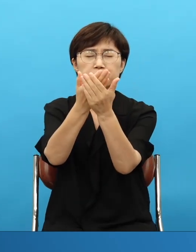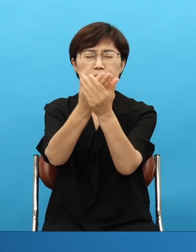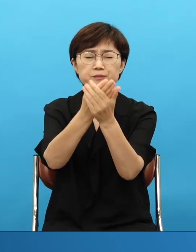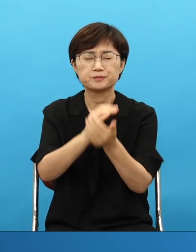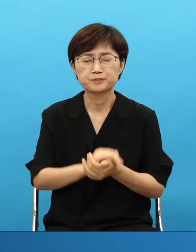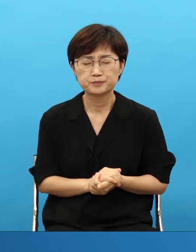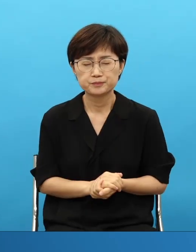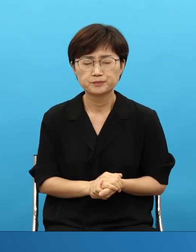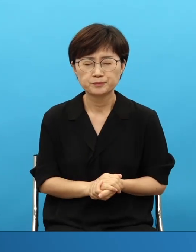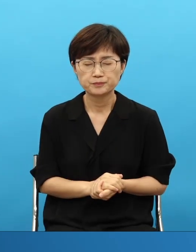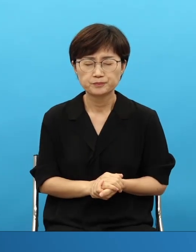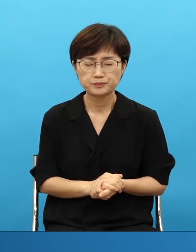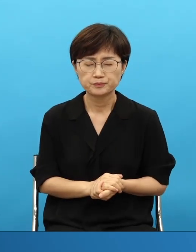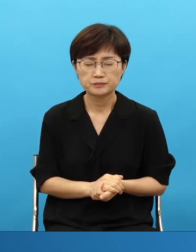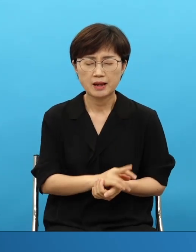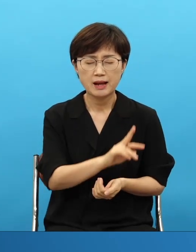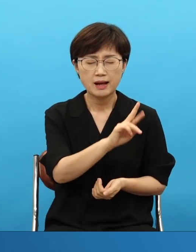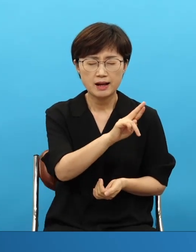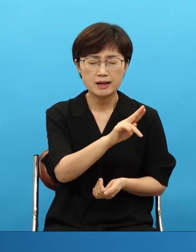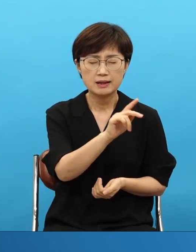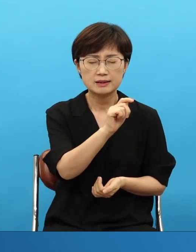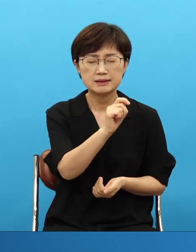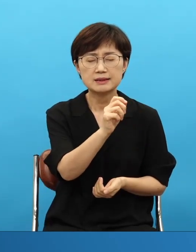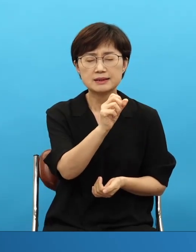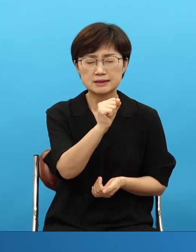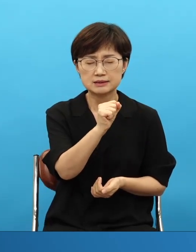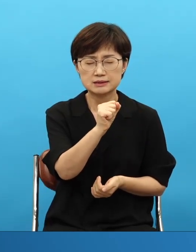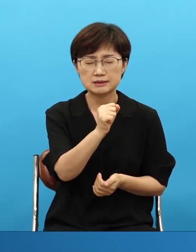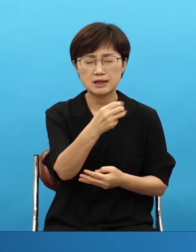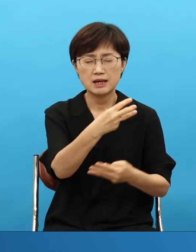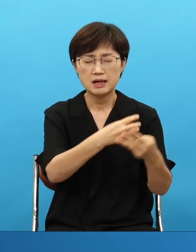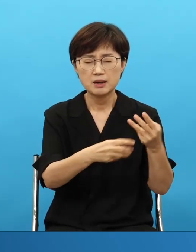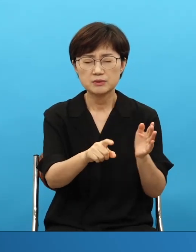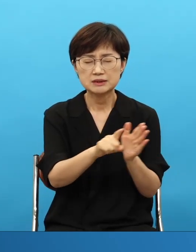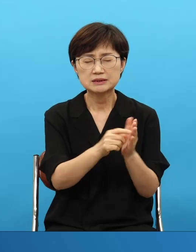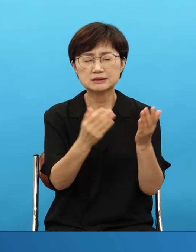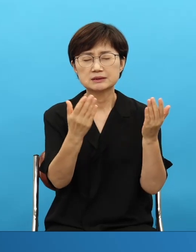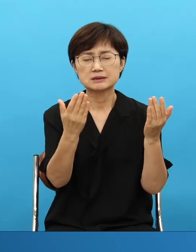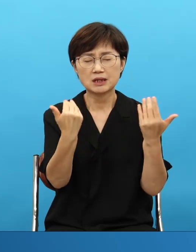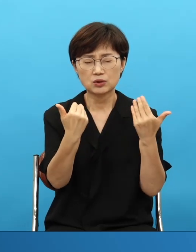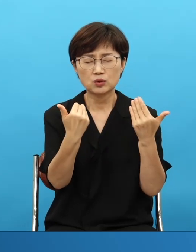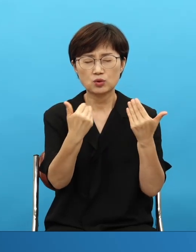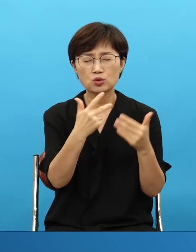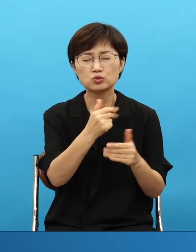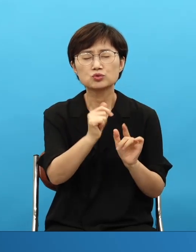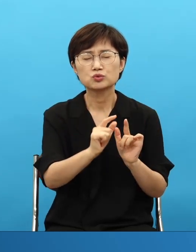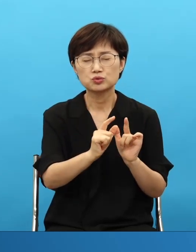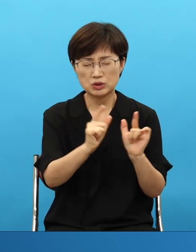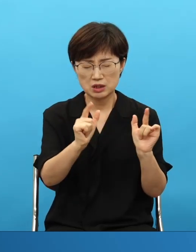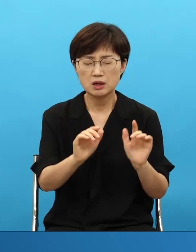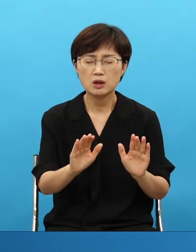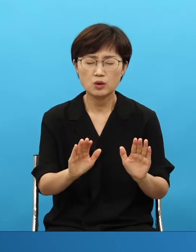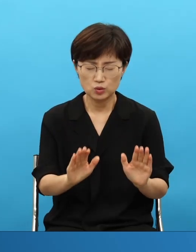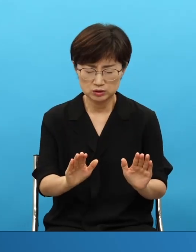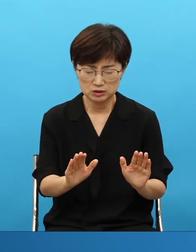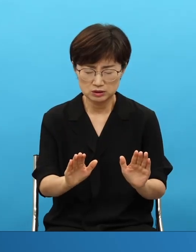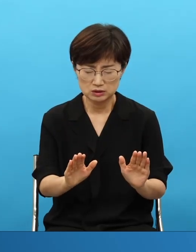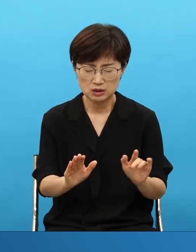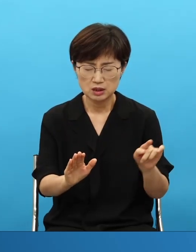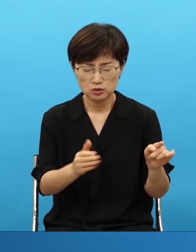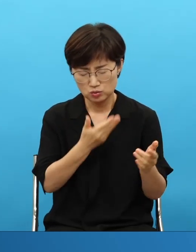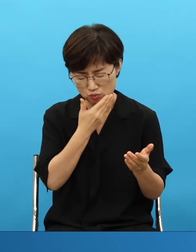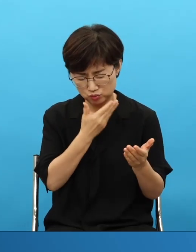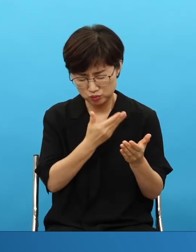满 RTS 주일로섬기고있는저희들에게 RTS 의중요성을깨닫게하시